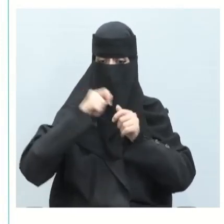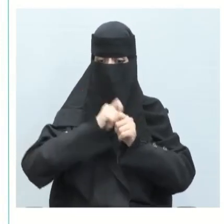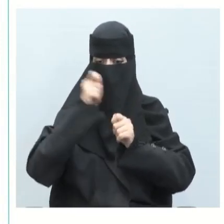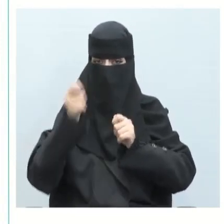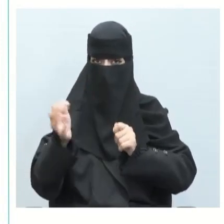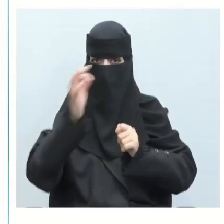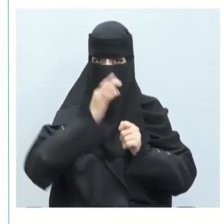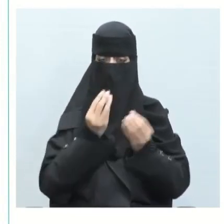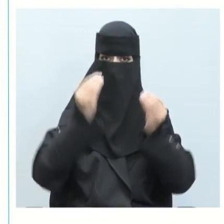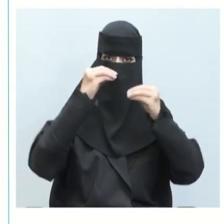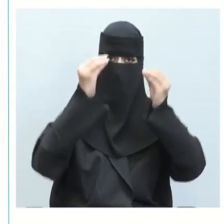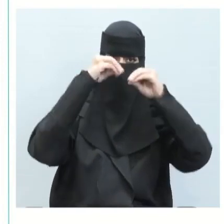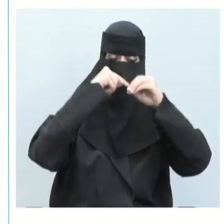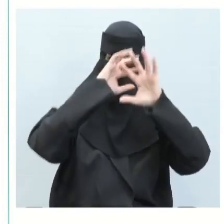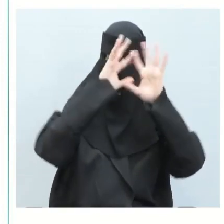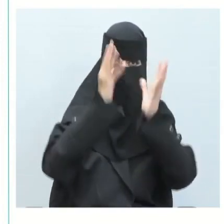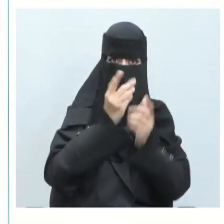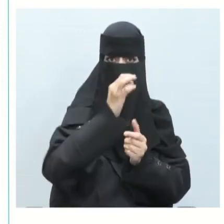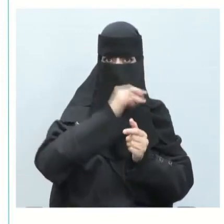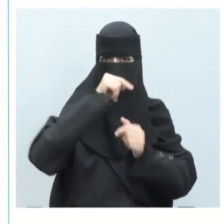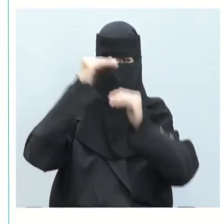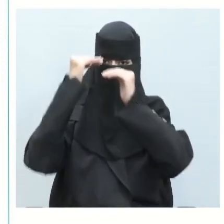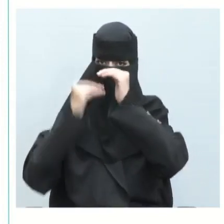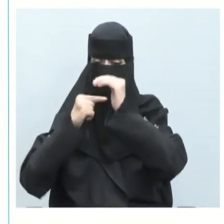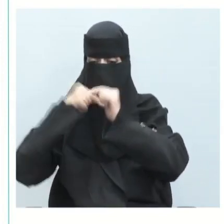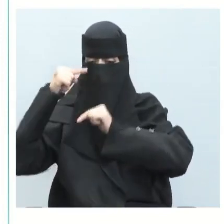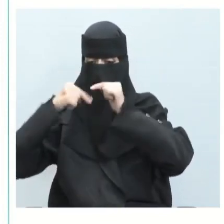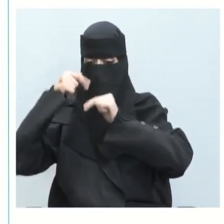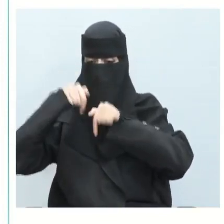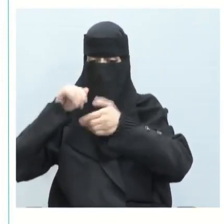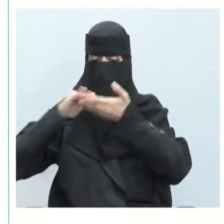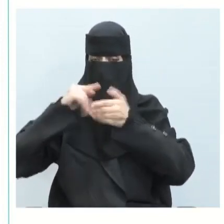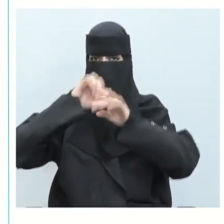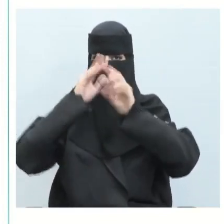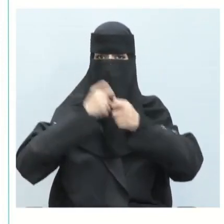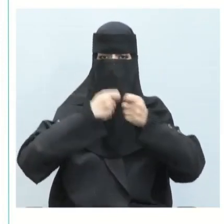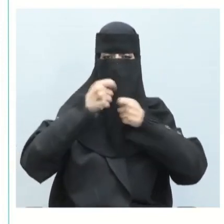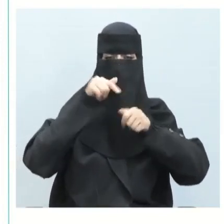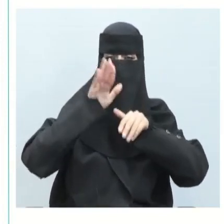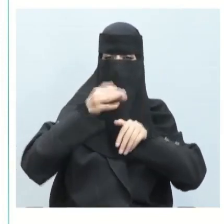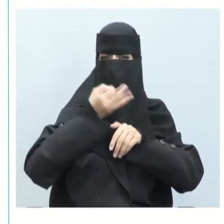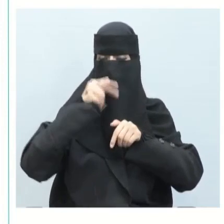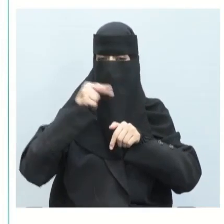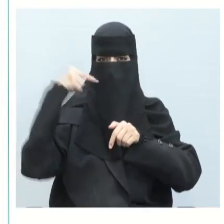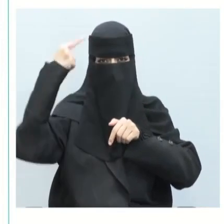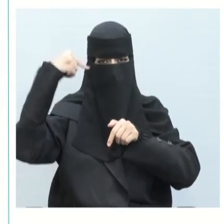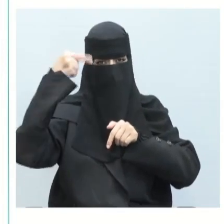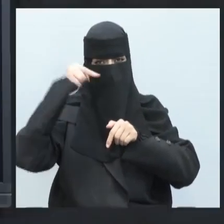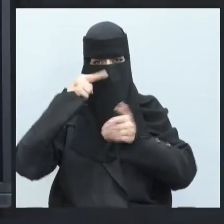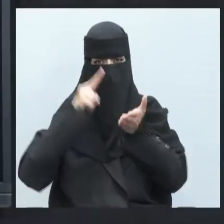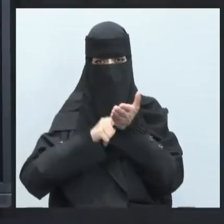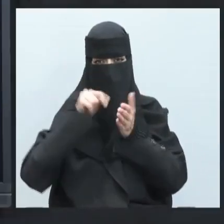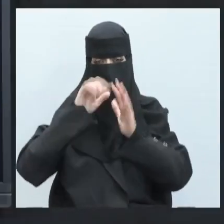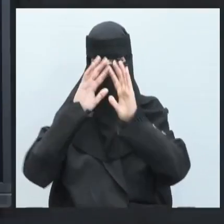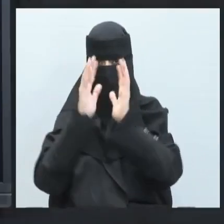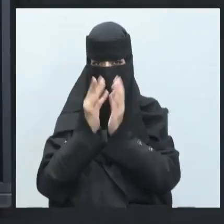يمكن زياده اجمال الربح على الرغم من انخفاض المساهمه الفعليه من كل عمليه بح ذكرنا حينما نفكر في